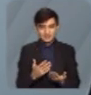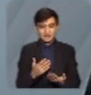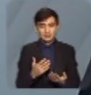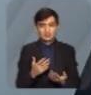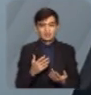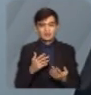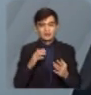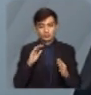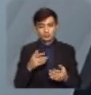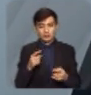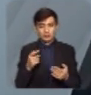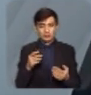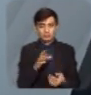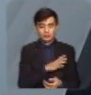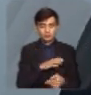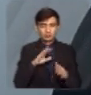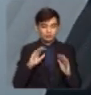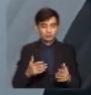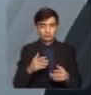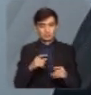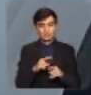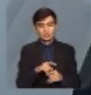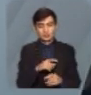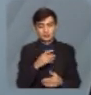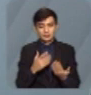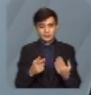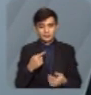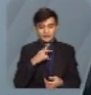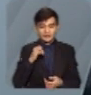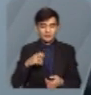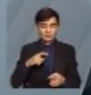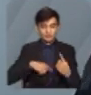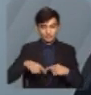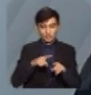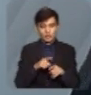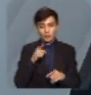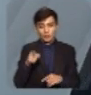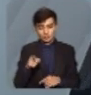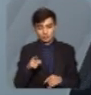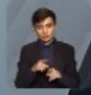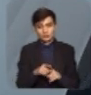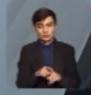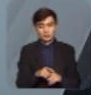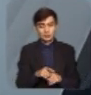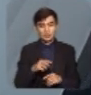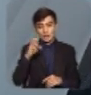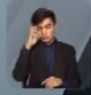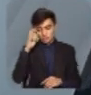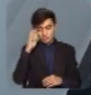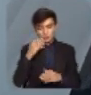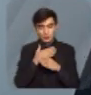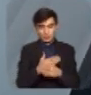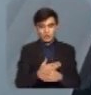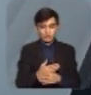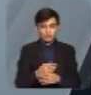коснется какая-то беда, которая коснулась нас, то он у государства помощи